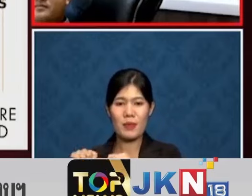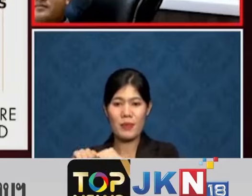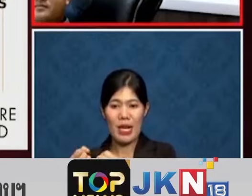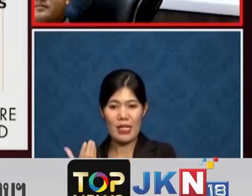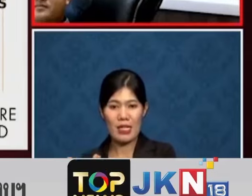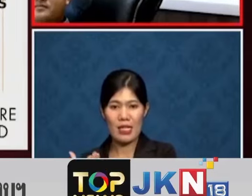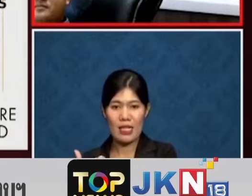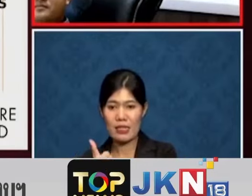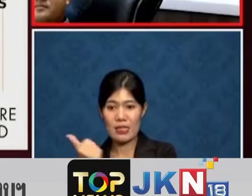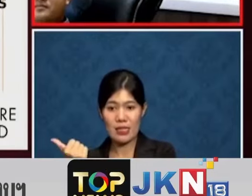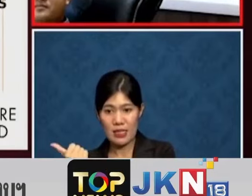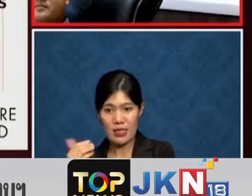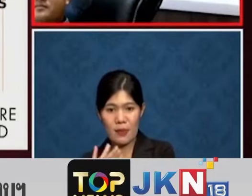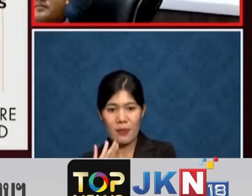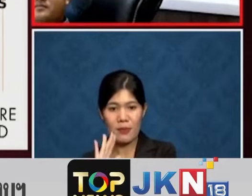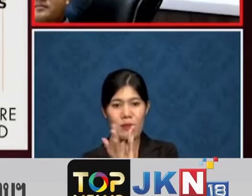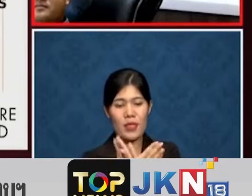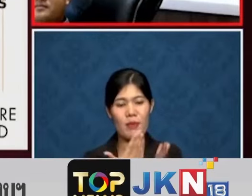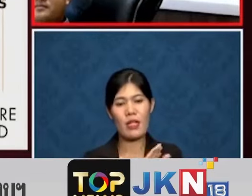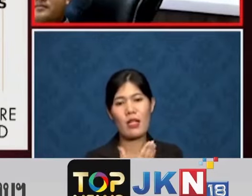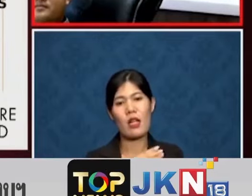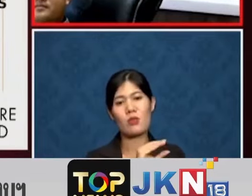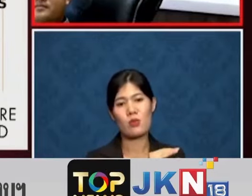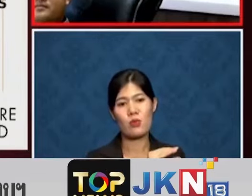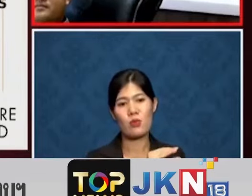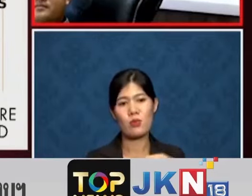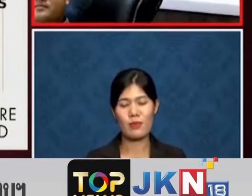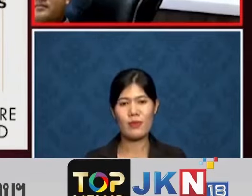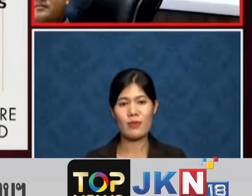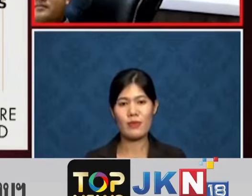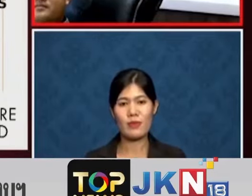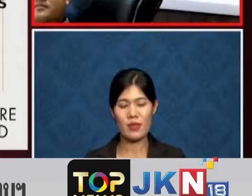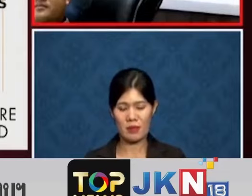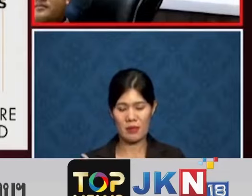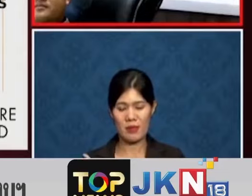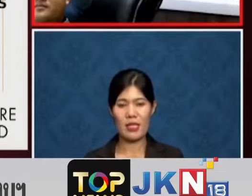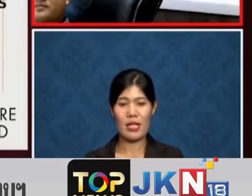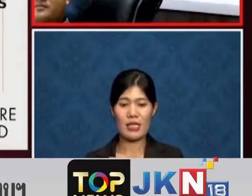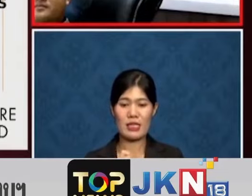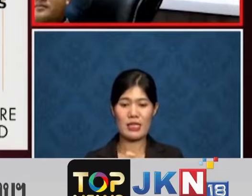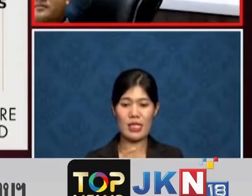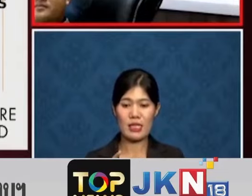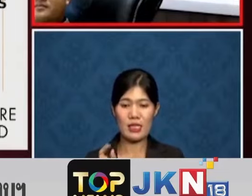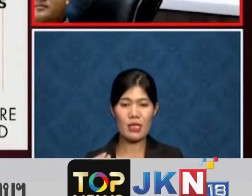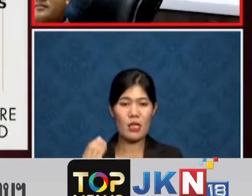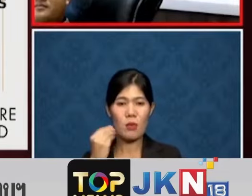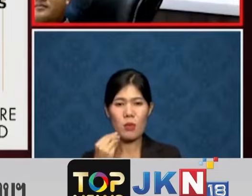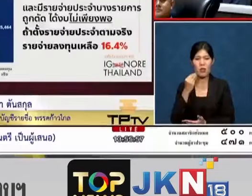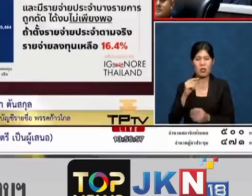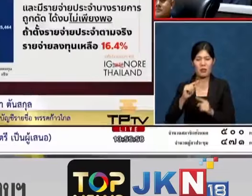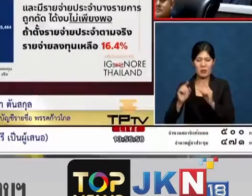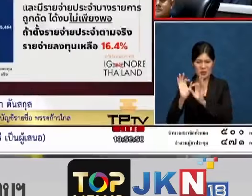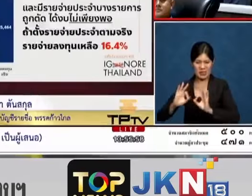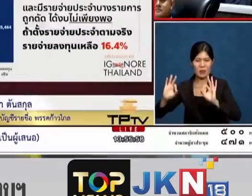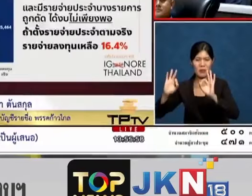รายจ่ายลงทุนที่ดิฉันต้องสันนิษฐานแบบนี้ก็เพราะว่ามันมีรายจ่ายประจำหลายตัวที่จำเป็นนะคะแต่ว่าได้งบต่ำกว่าที่จะต้